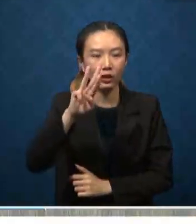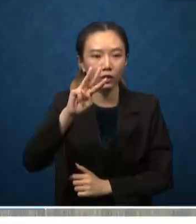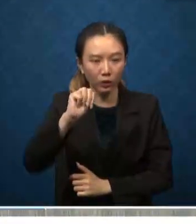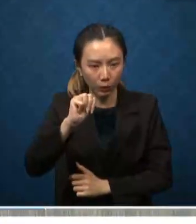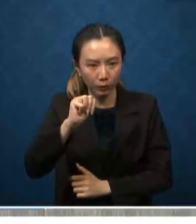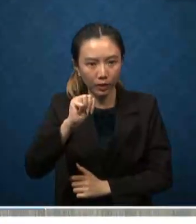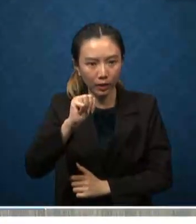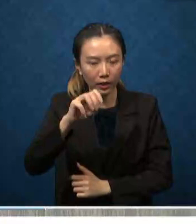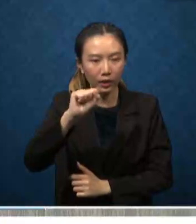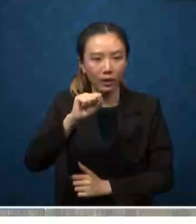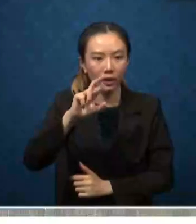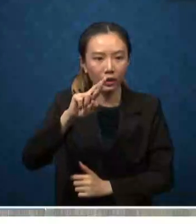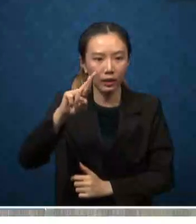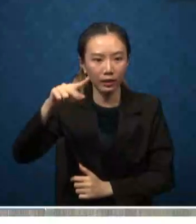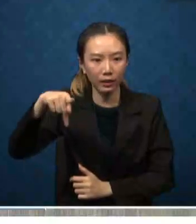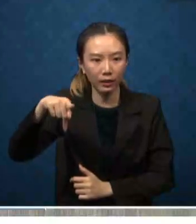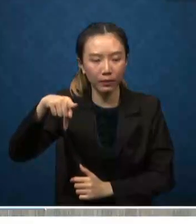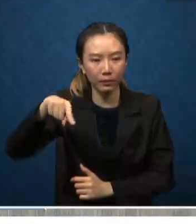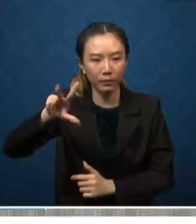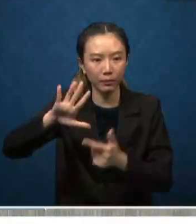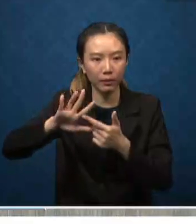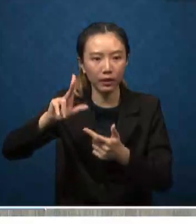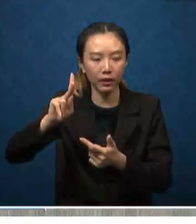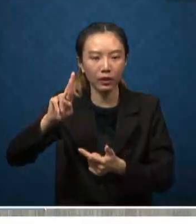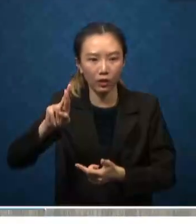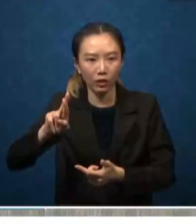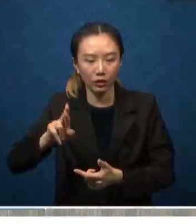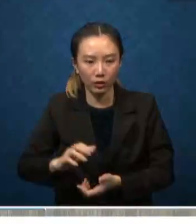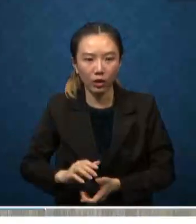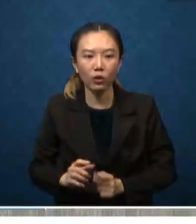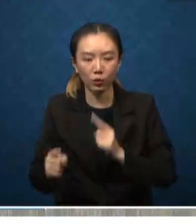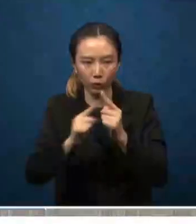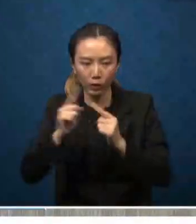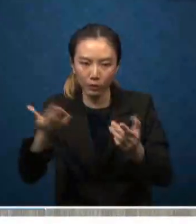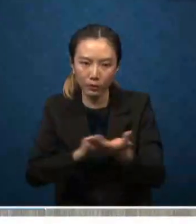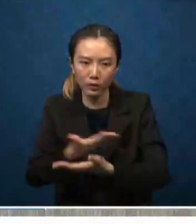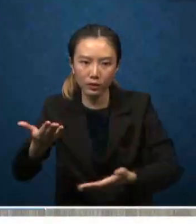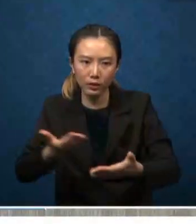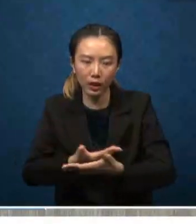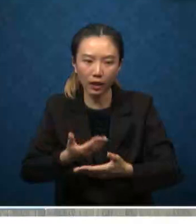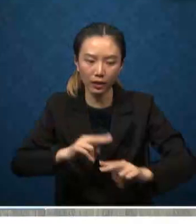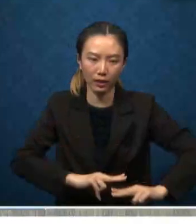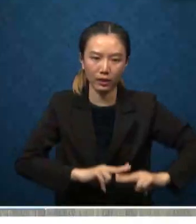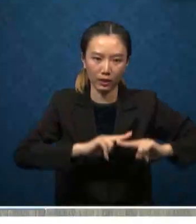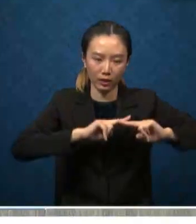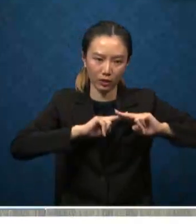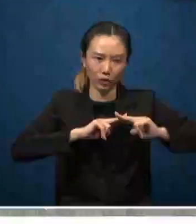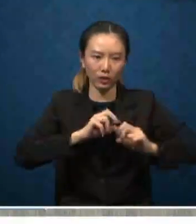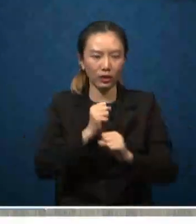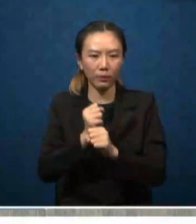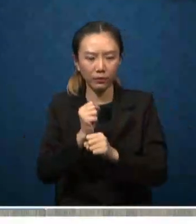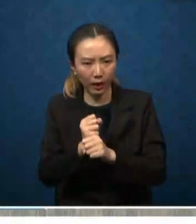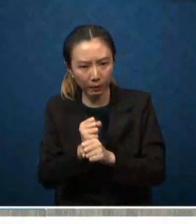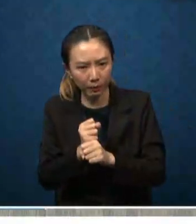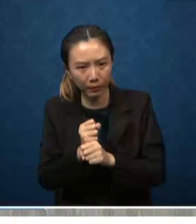ข้องควรมีการหารือกับภาคเอกชนก่อนการจัดทำกฎหมายลำดับรอง